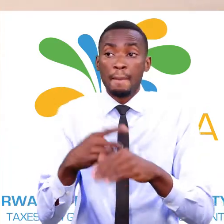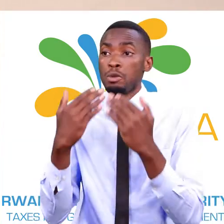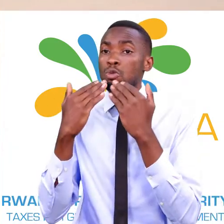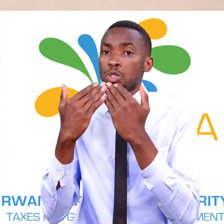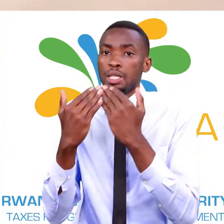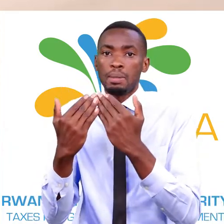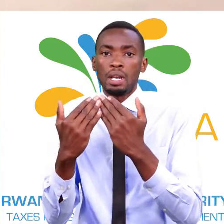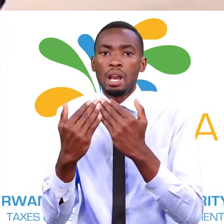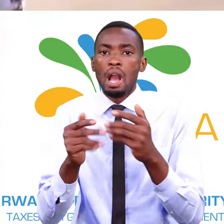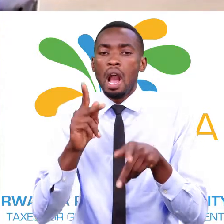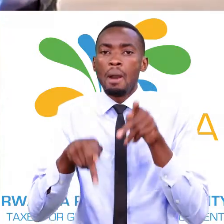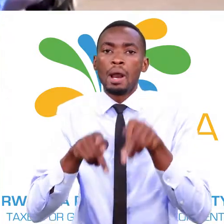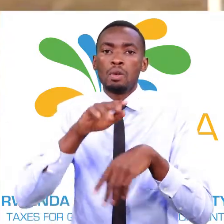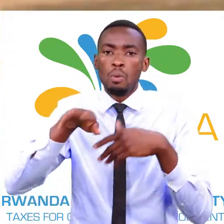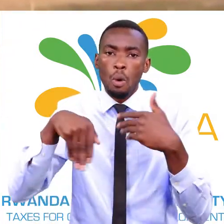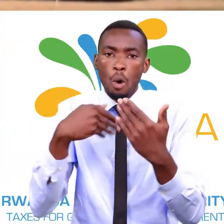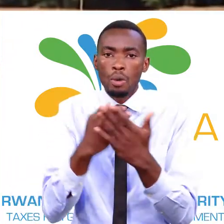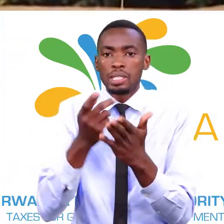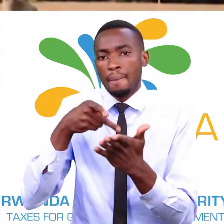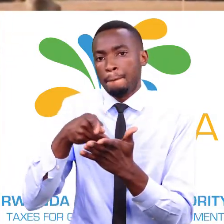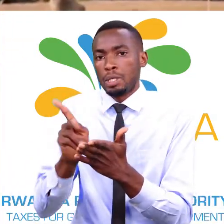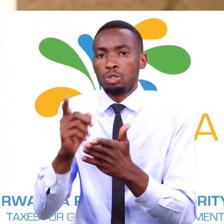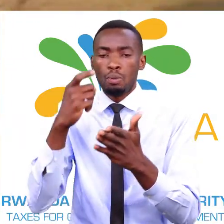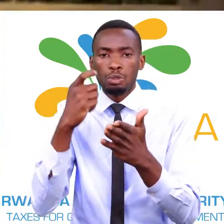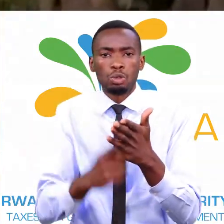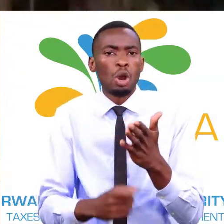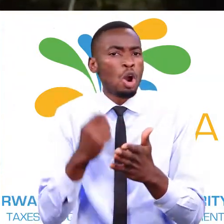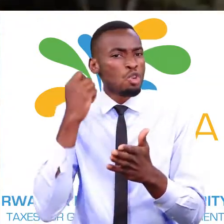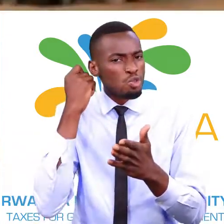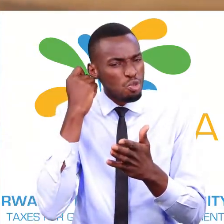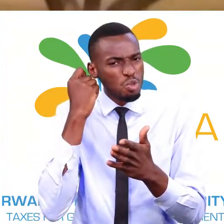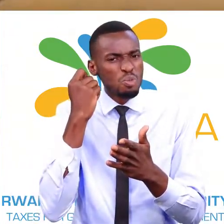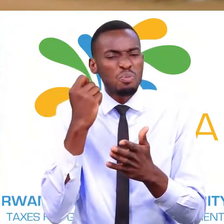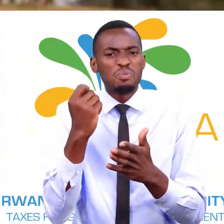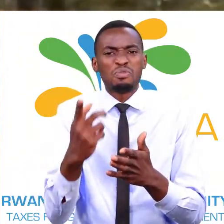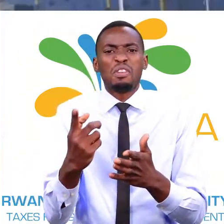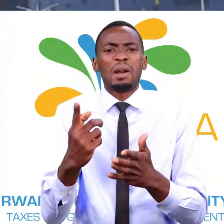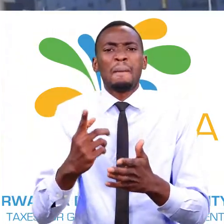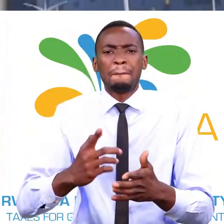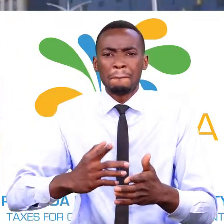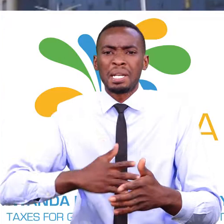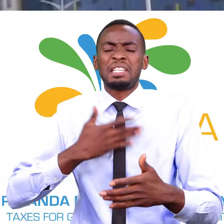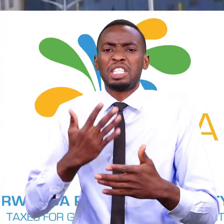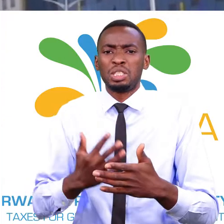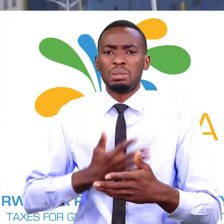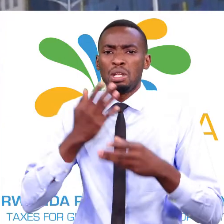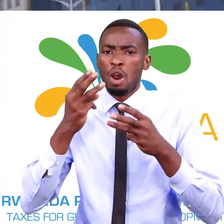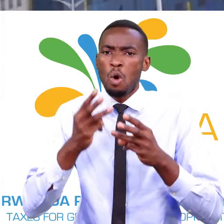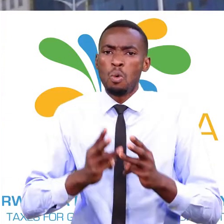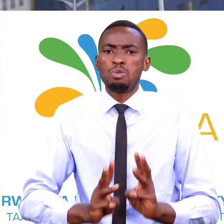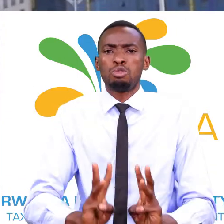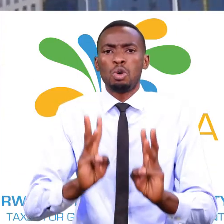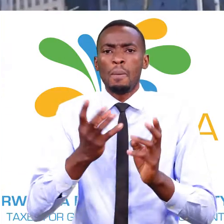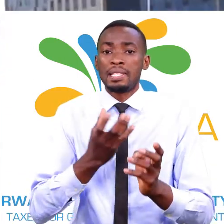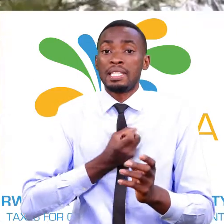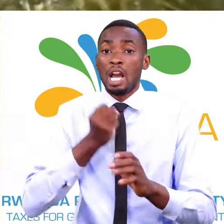wo gushimira abishyura umusoro kumva iryo shema mu by'ukuri bagaterwa ishema